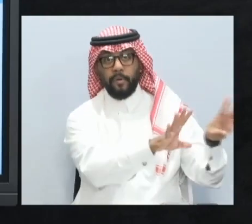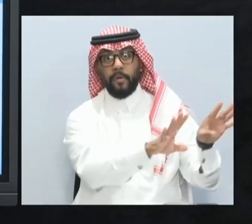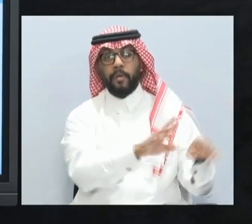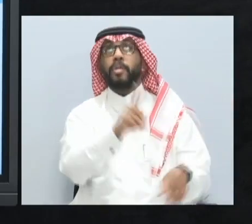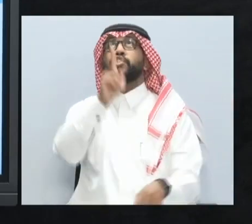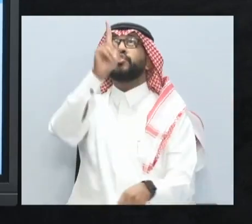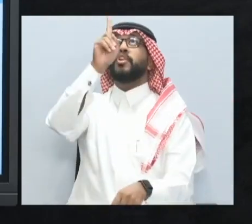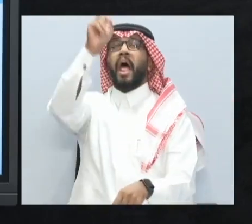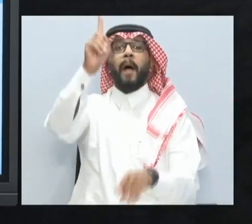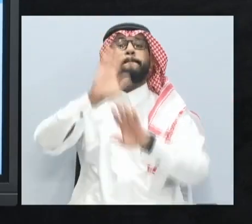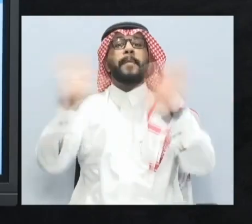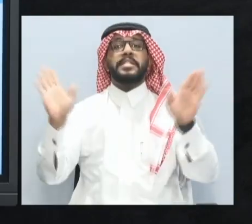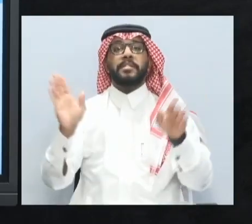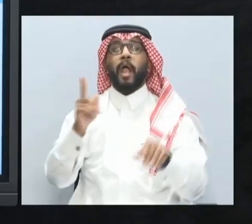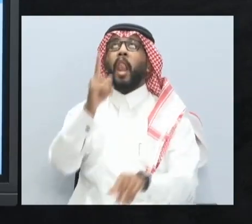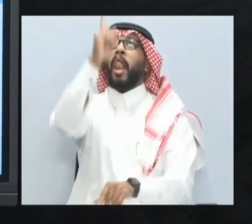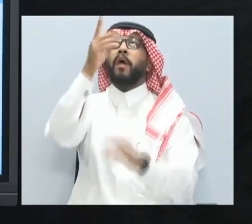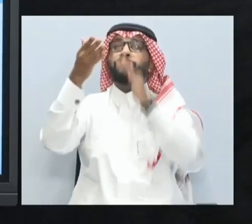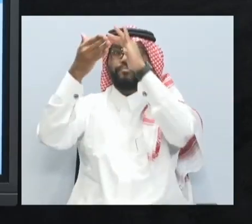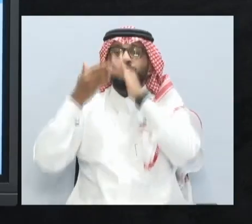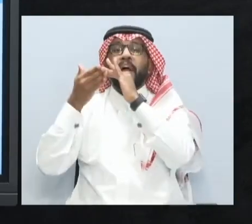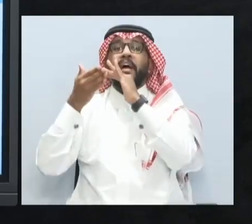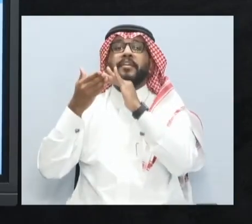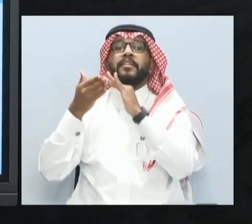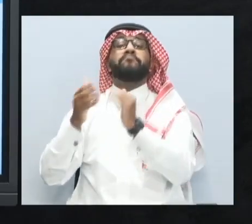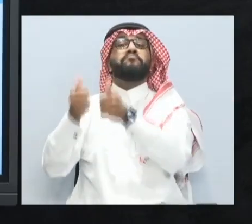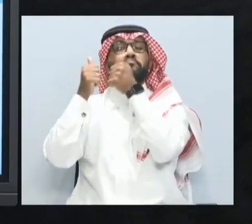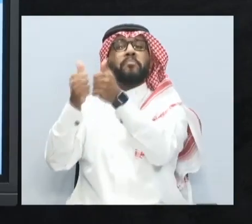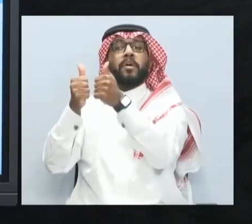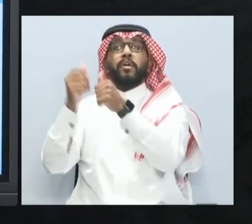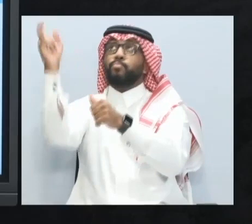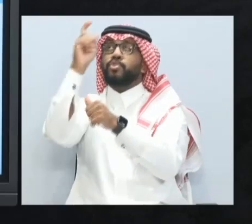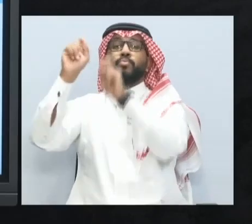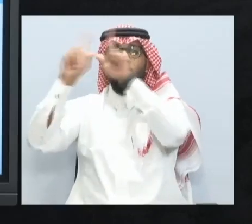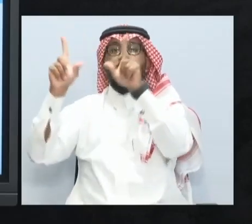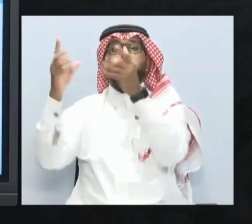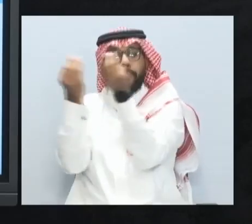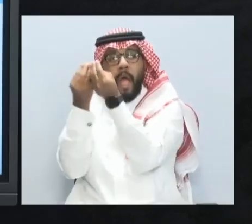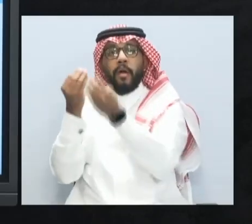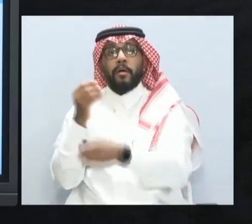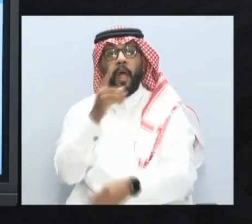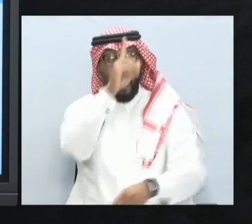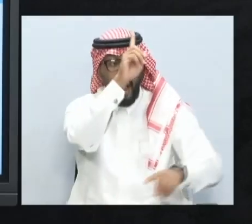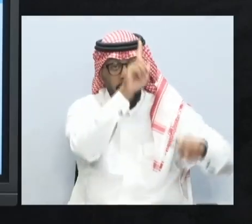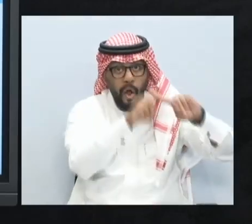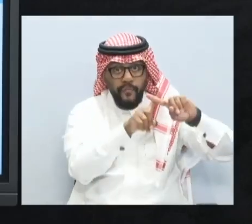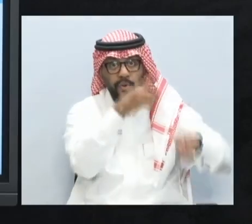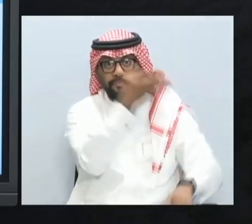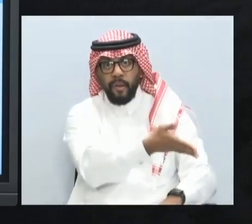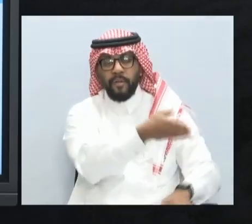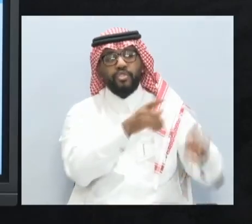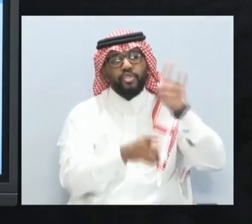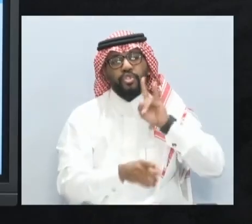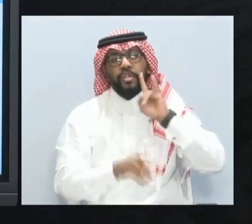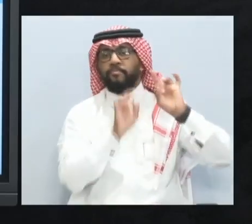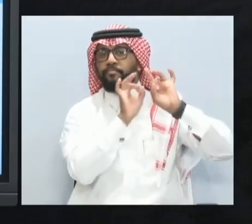شيئا لله لغيره فهو مشرك كافر فهذا دعا غير الله وهم الشياطين